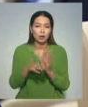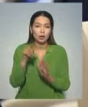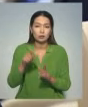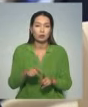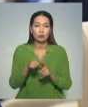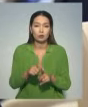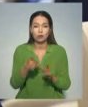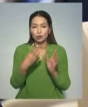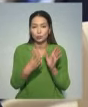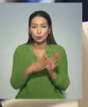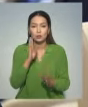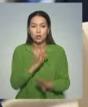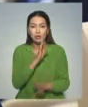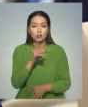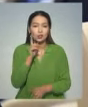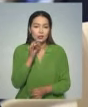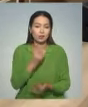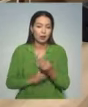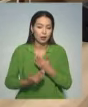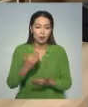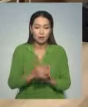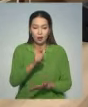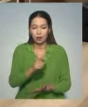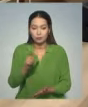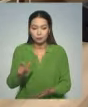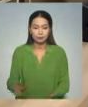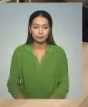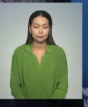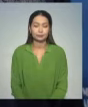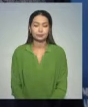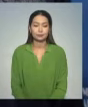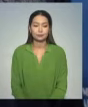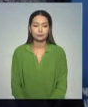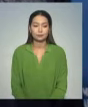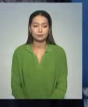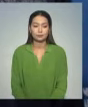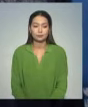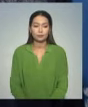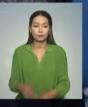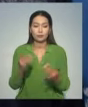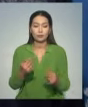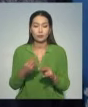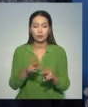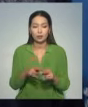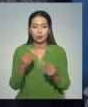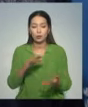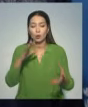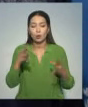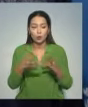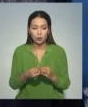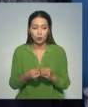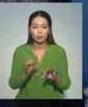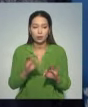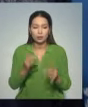29-ы әйел, жастар мен мүгедектігі бар адамдар. Бүгін солардың ең негізгі қорытындысын алып отырмыз.